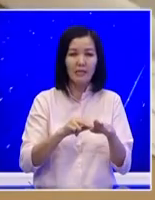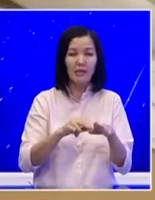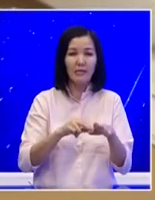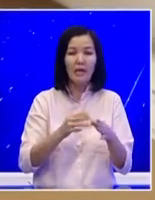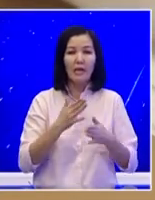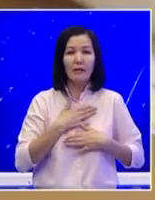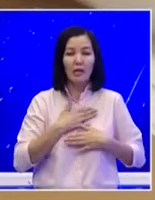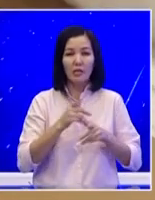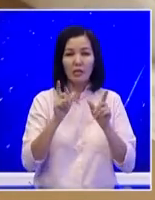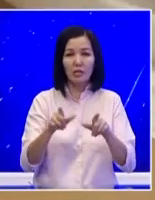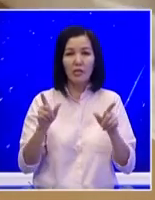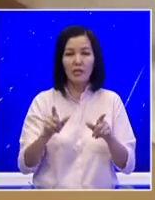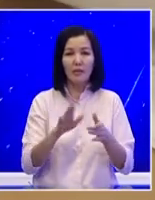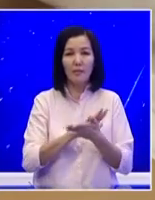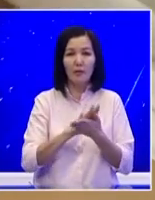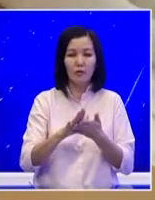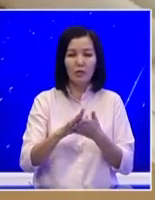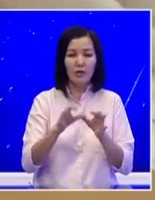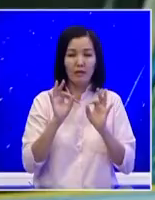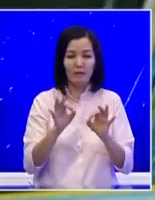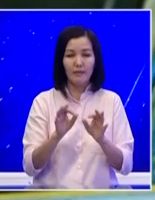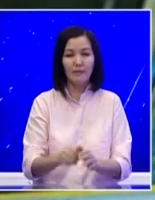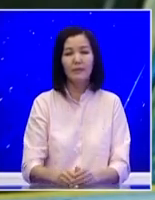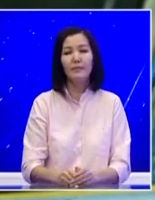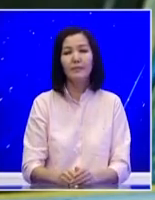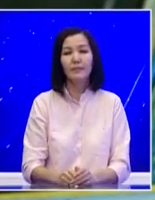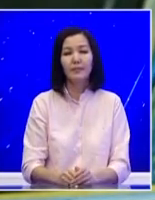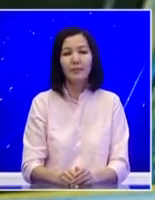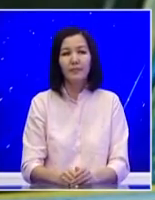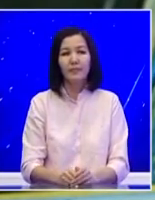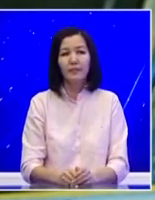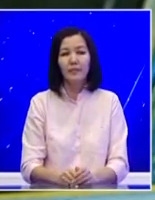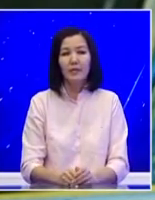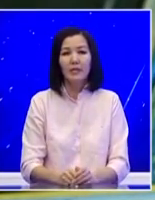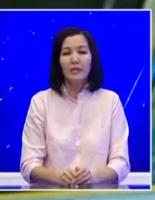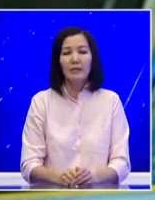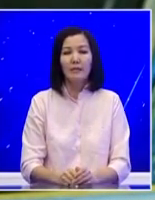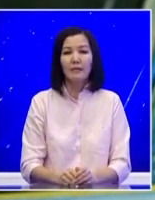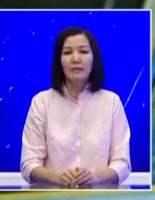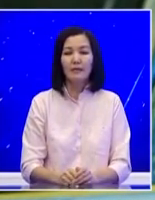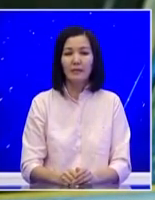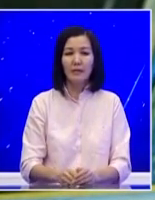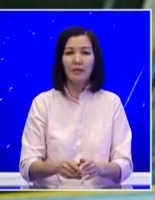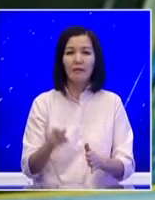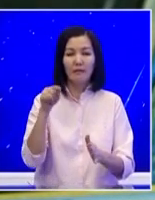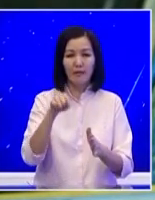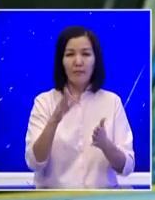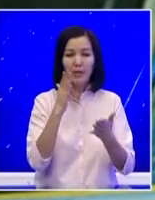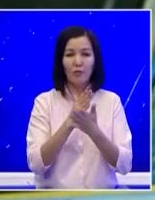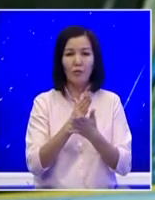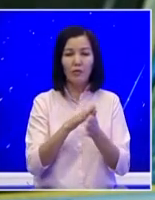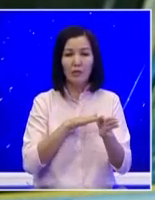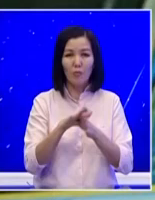наших соотечественников прошел благополучно. Там находится полностью у меня замначальника департамента Ниндибай, и